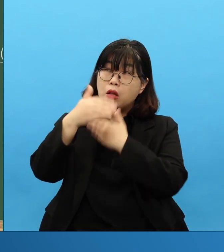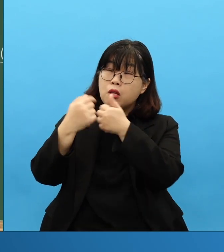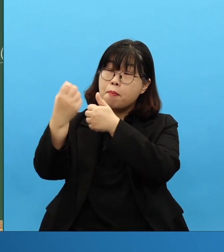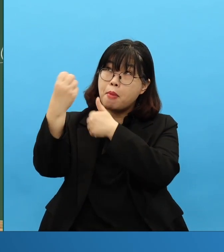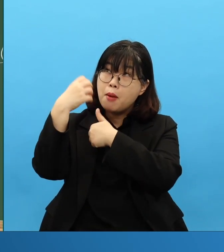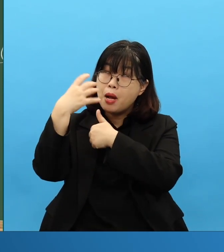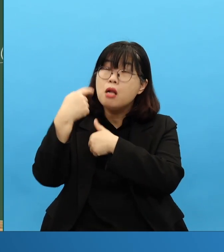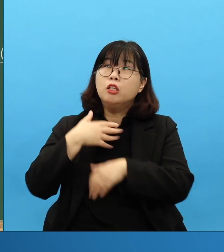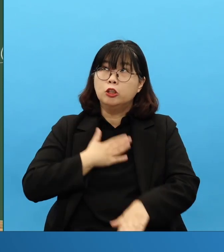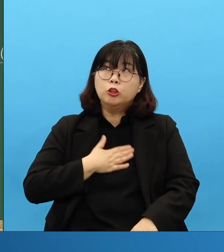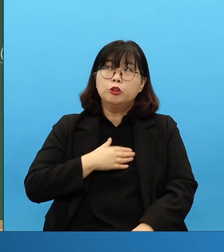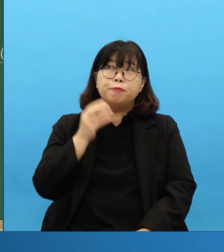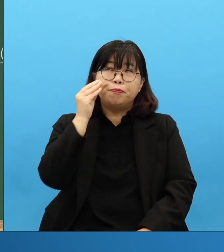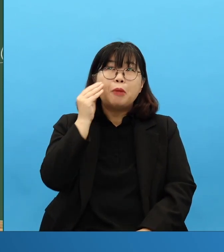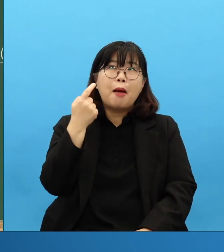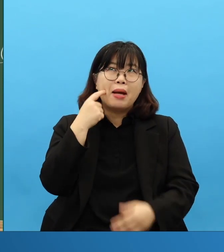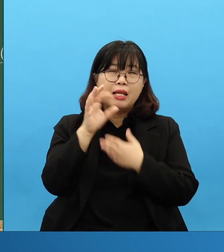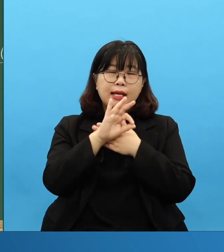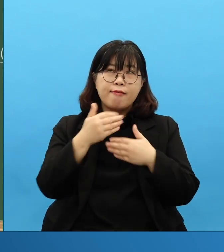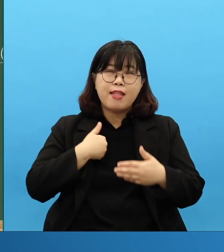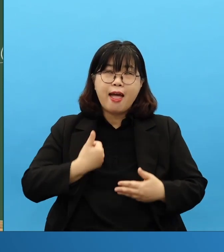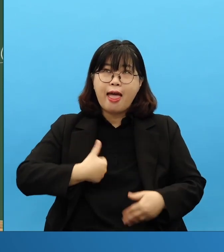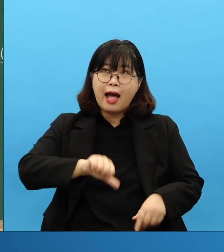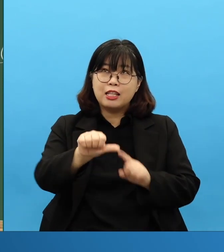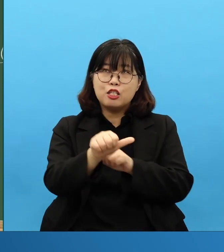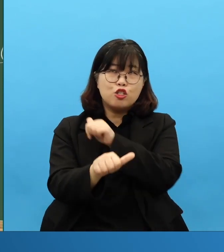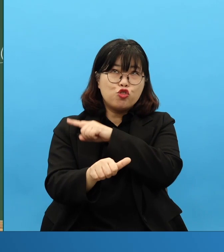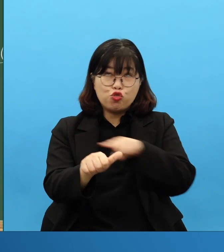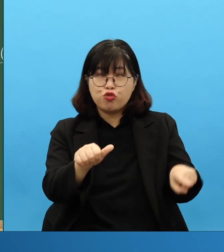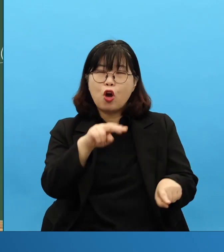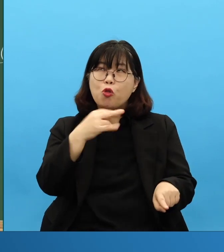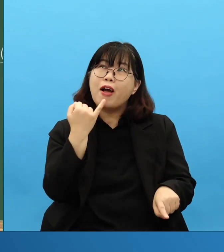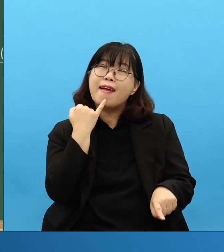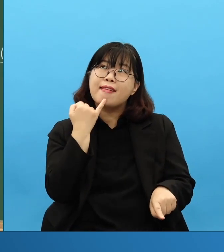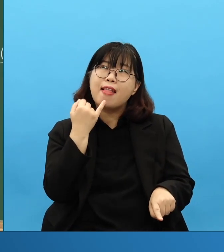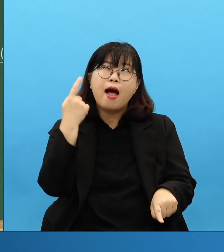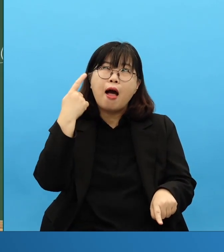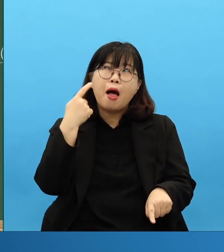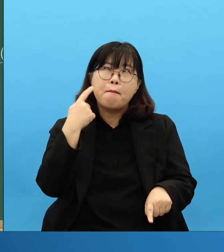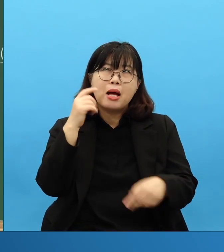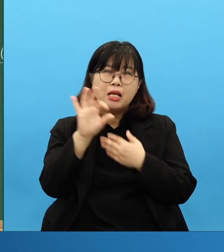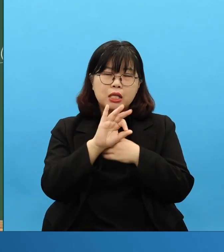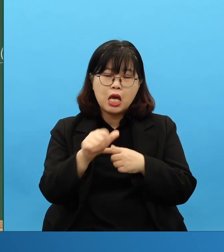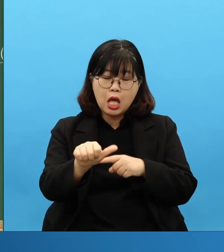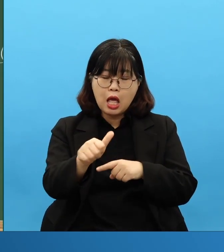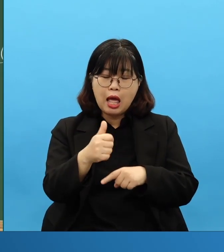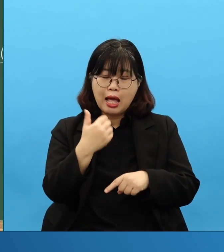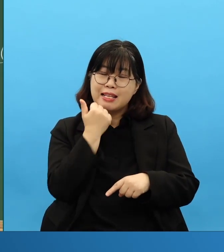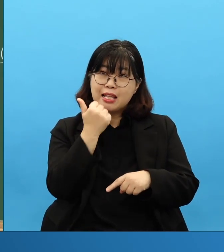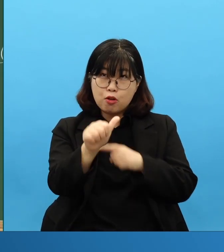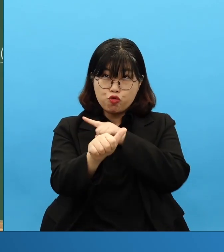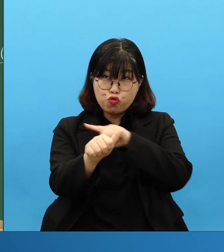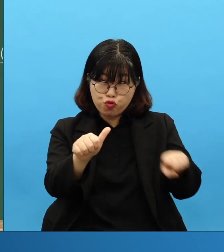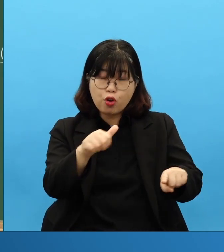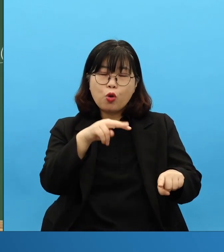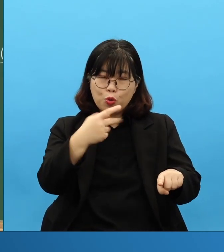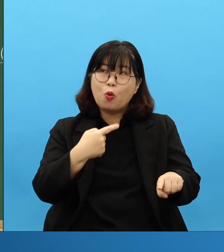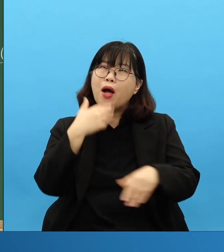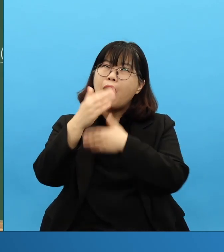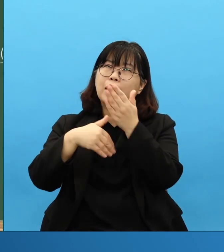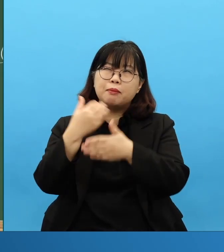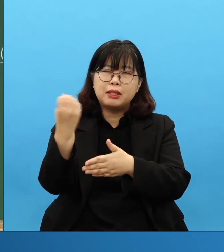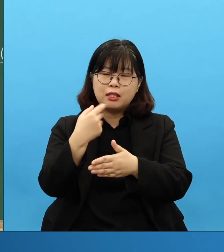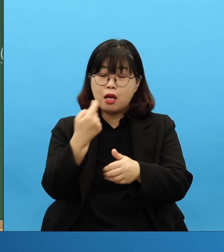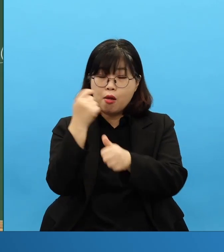くださると 신지다토 나테 います. 그 이삭이 산에 가다가 해마다 가는 늘 제사로 가는데 아버지께 물었잖아요.